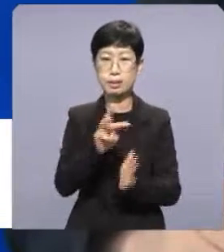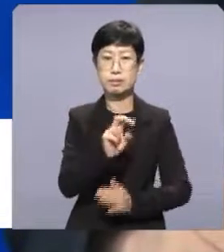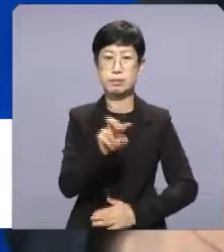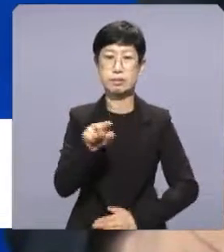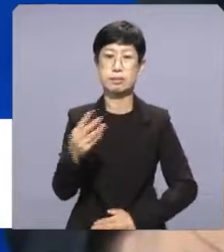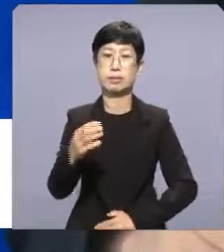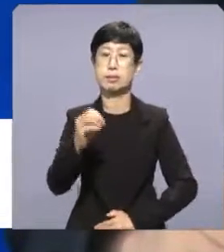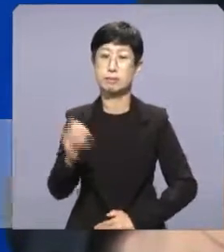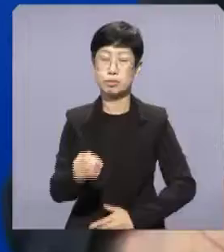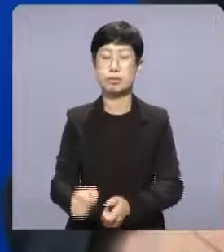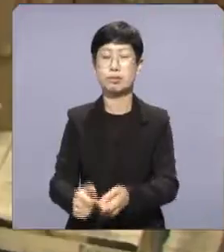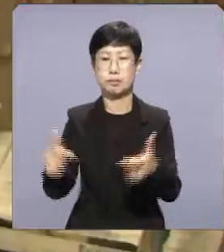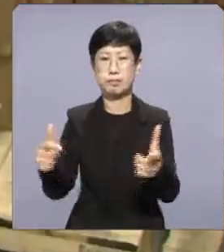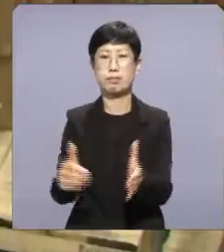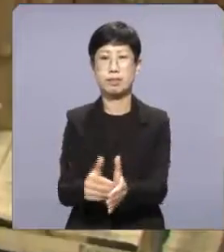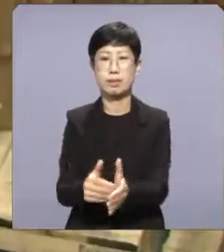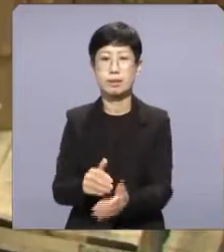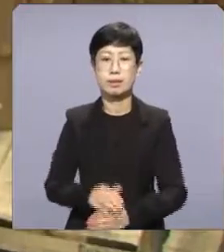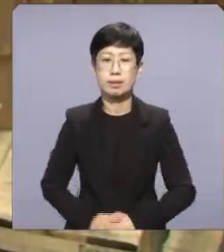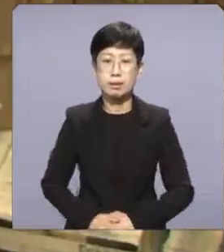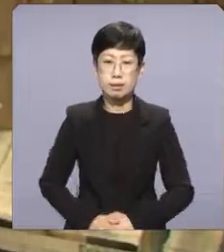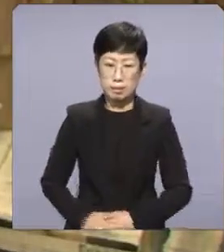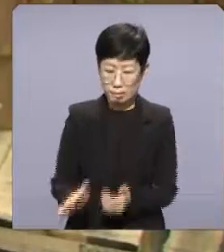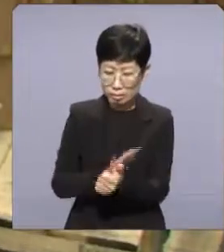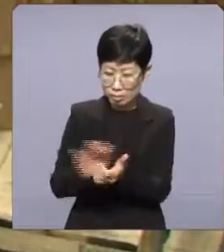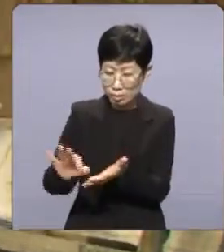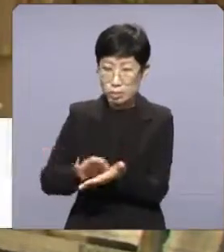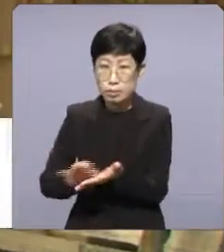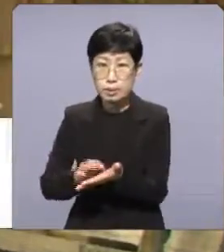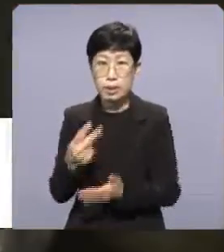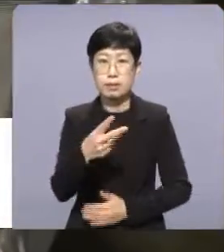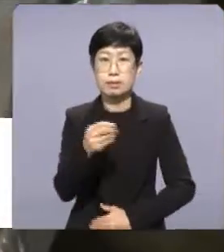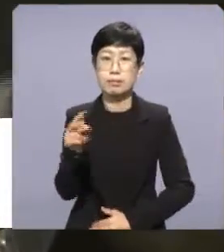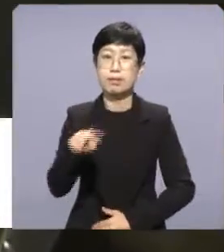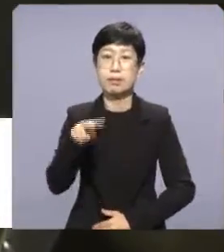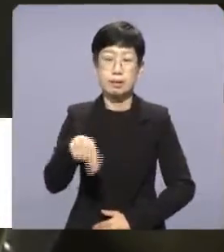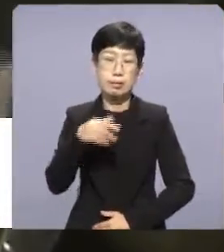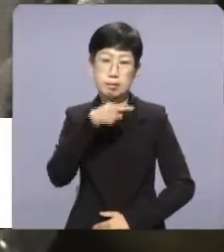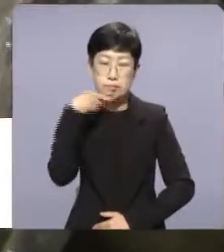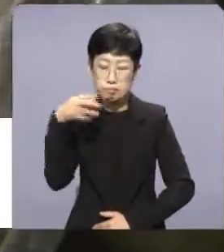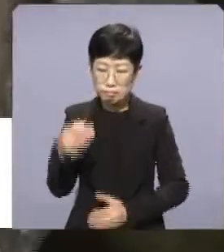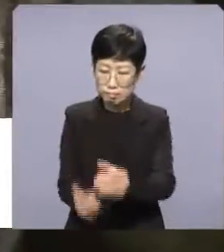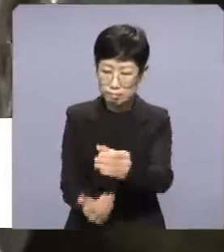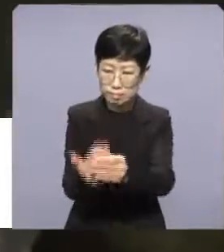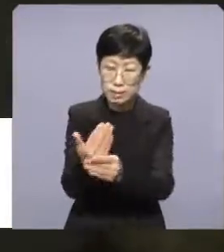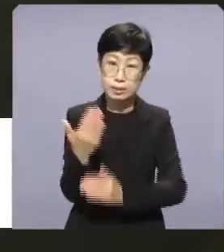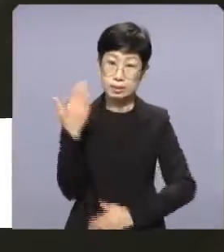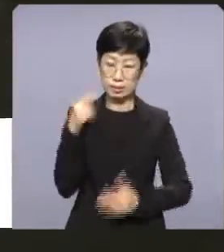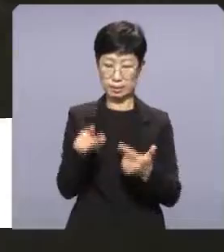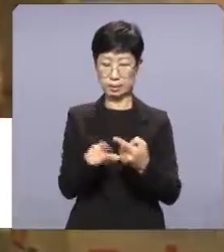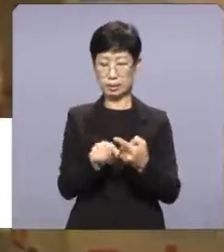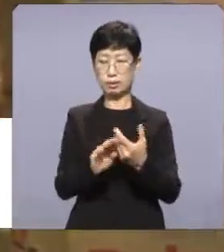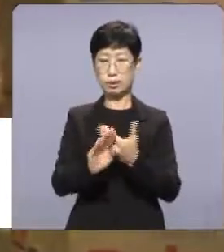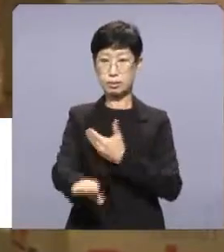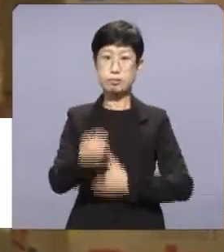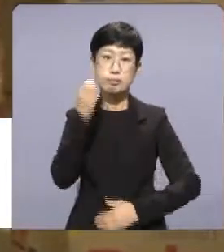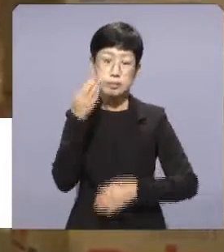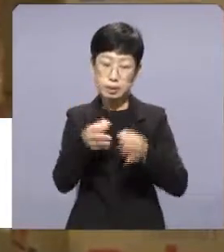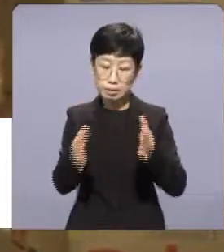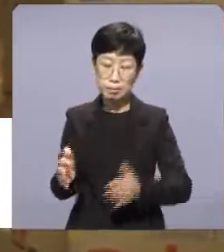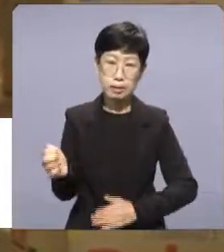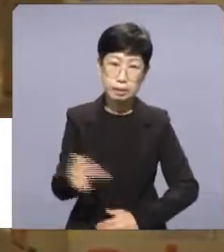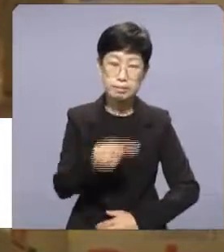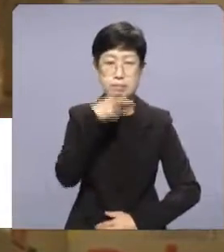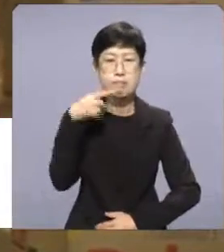증가하였습니다 서비스 수지는 2천만 달러 적자를 기록하며 지난 1월 이후 4개월 만에 다시 적자로